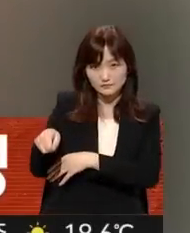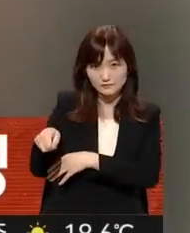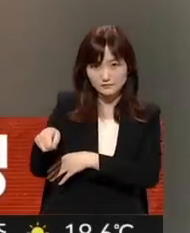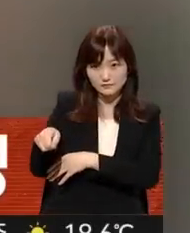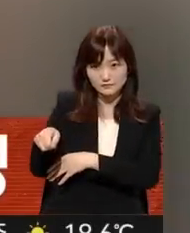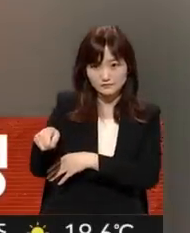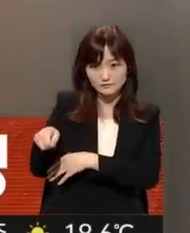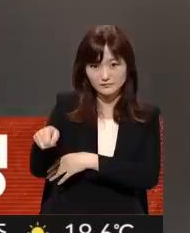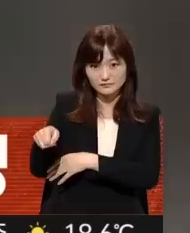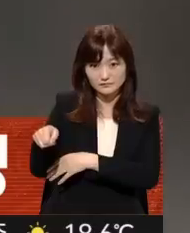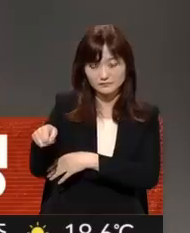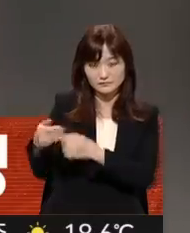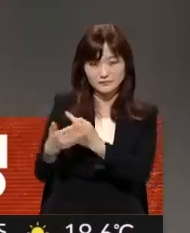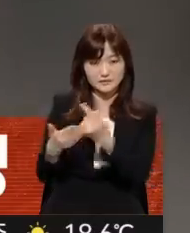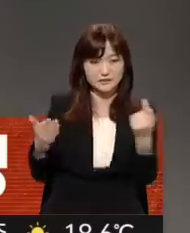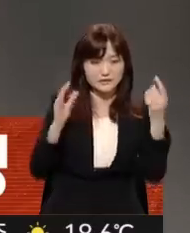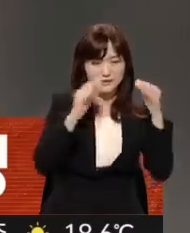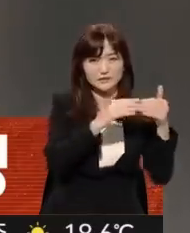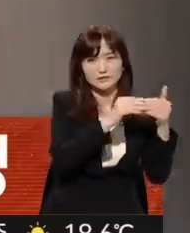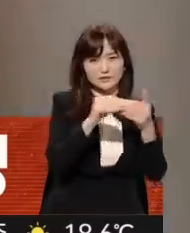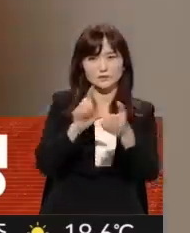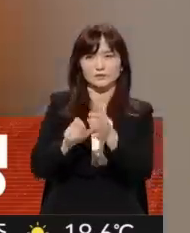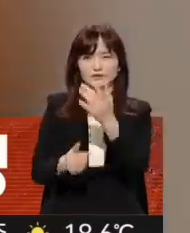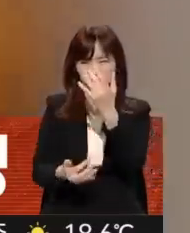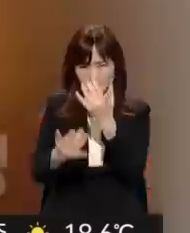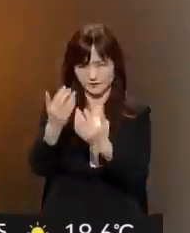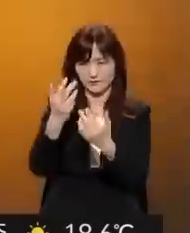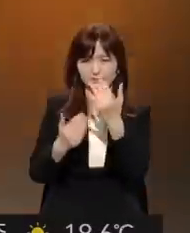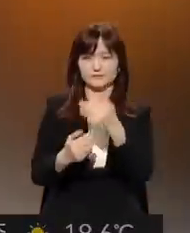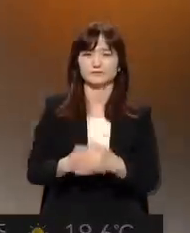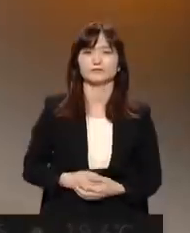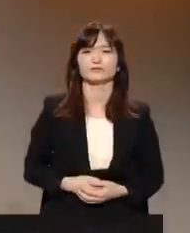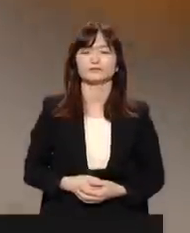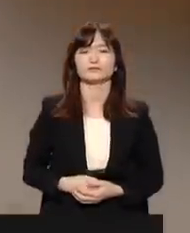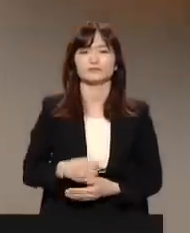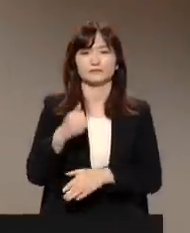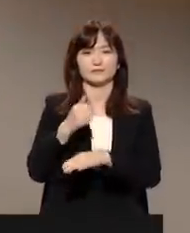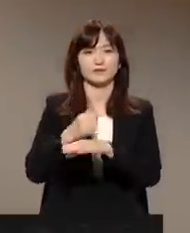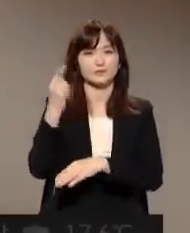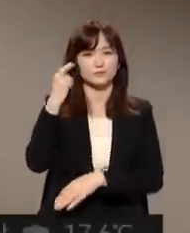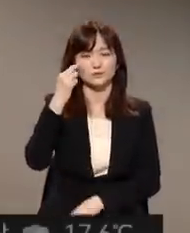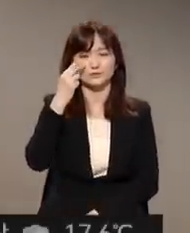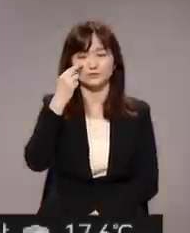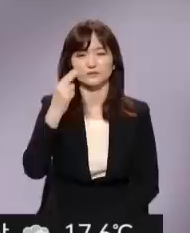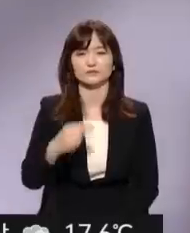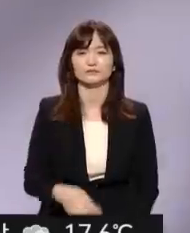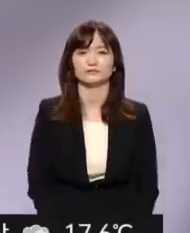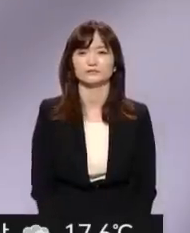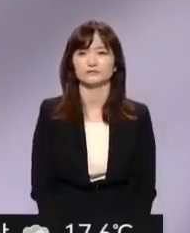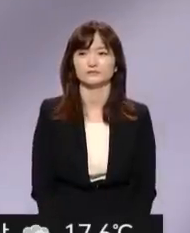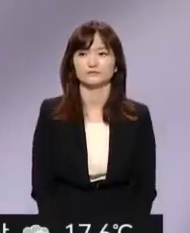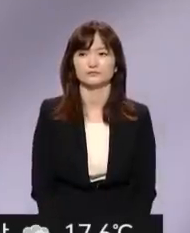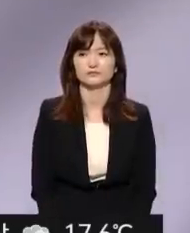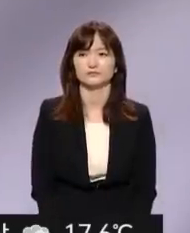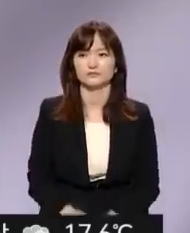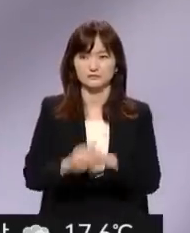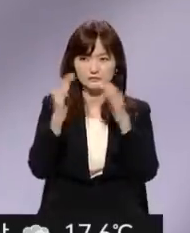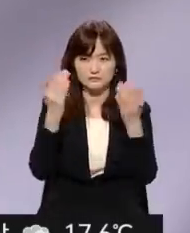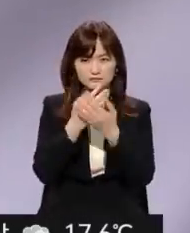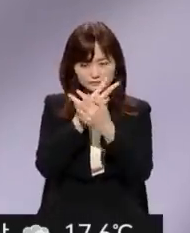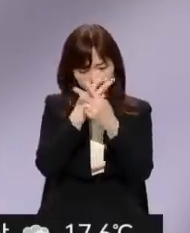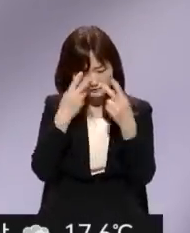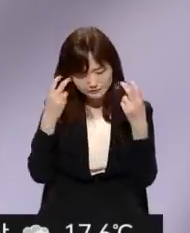사이에 발생했다고 합니다. 그렇군요. 마지막 픽 주인공 동물 미국으로 가보시죠. 네, 모두가 잠든